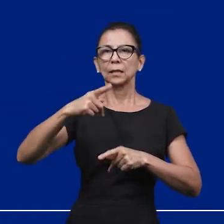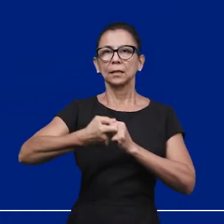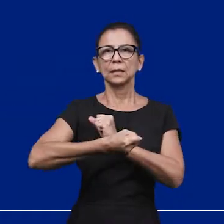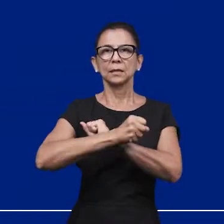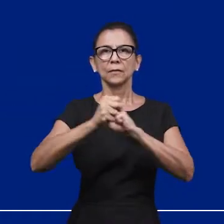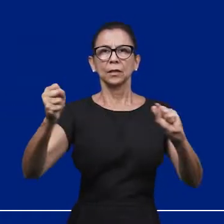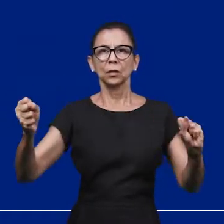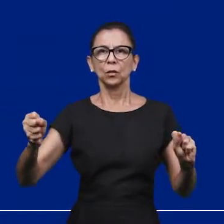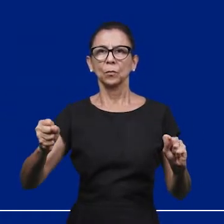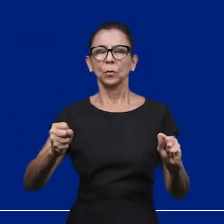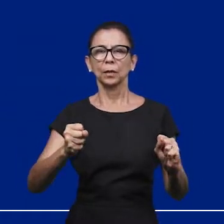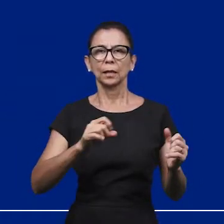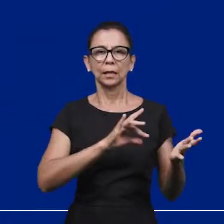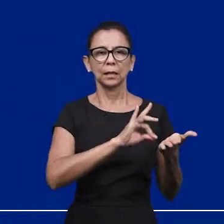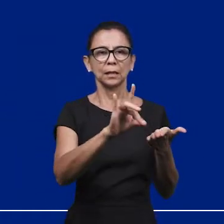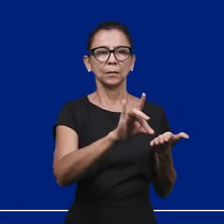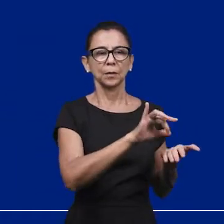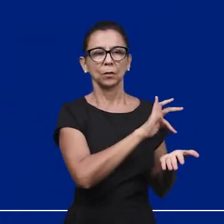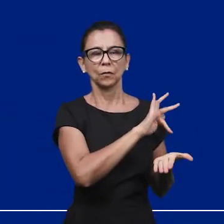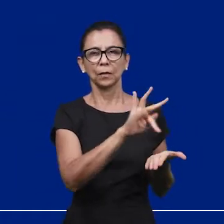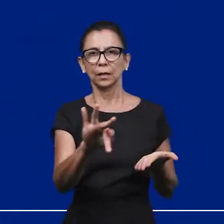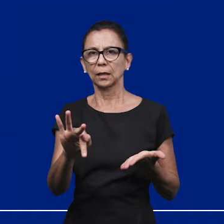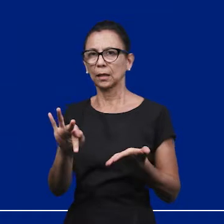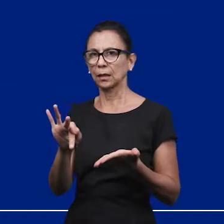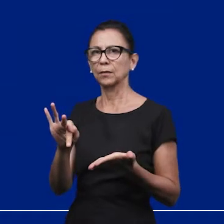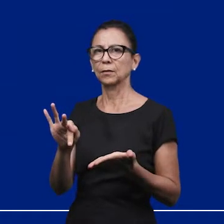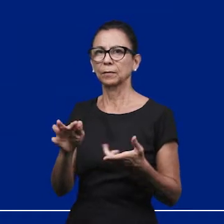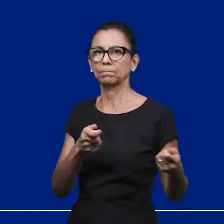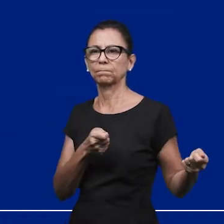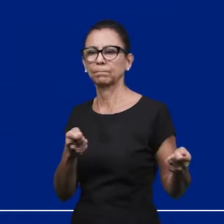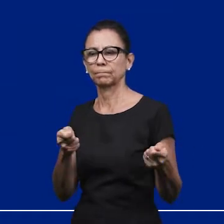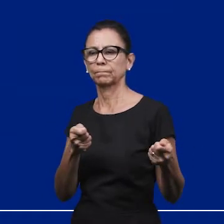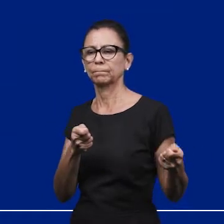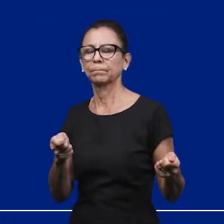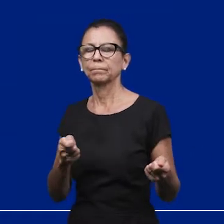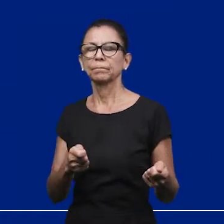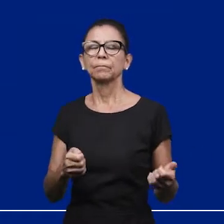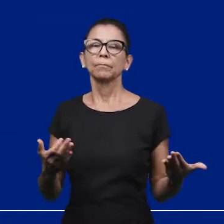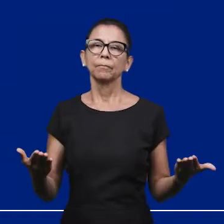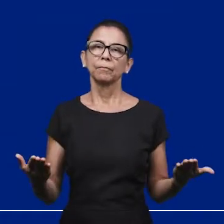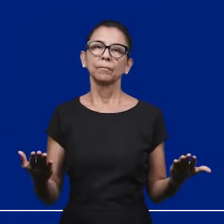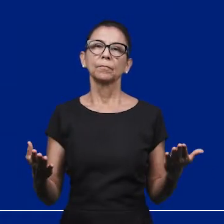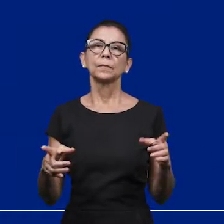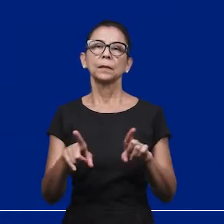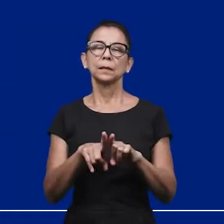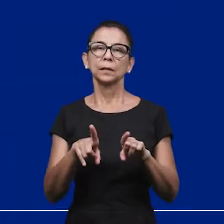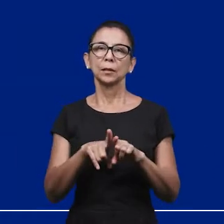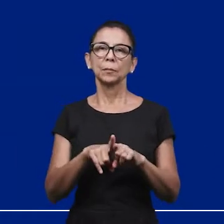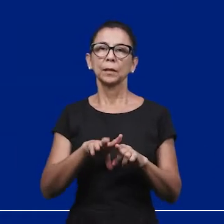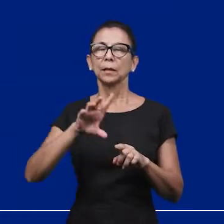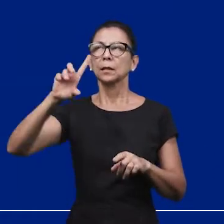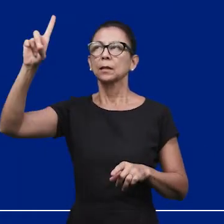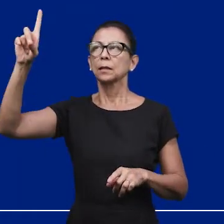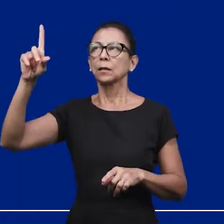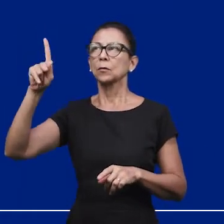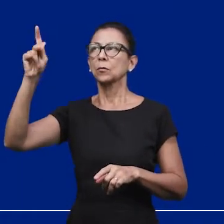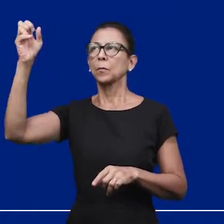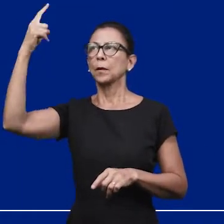Philistins. De la même manière, Dieu Père, il a envoyé le Seigneur Jésus pour nous délivrer de la mort et